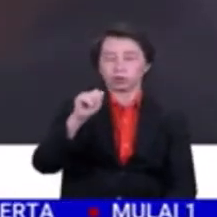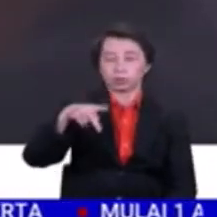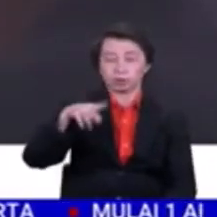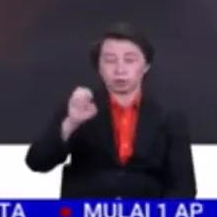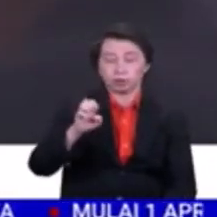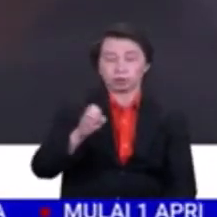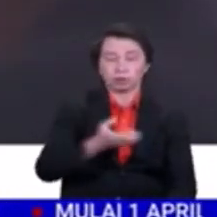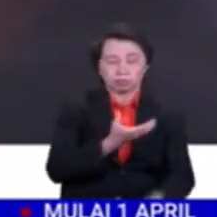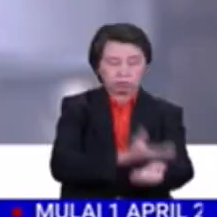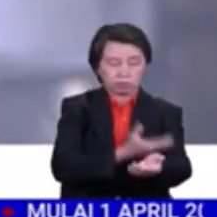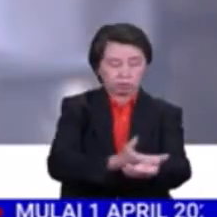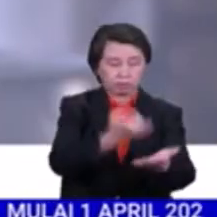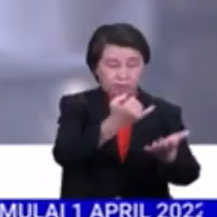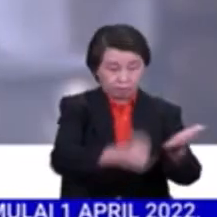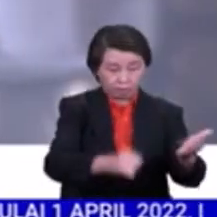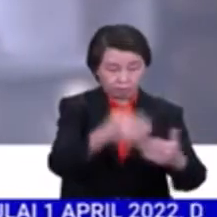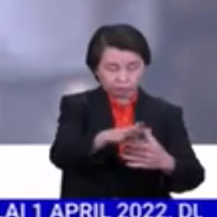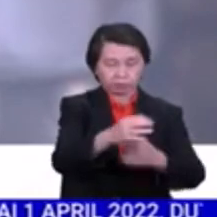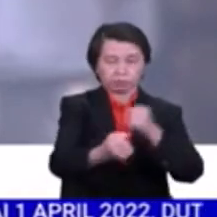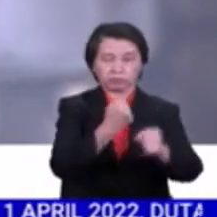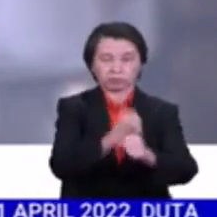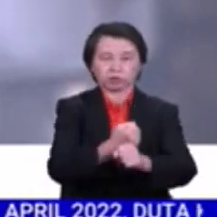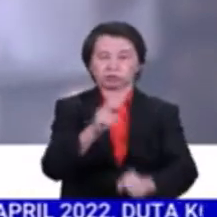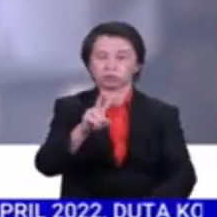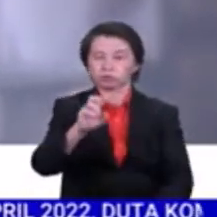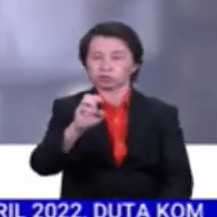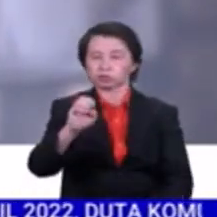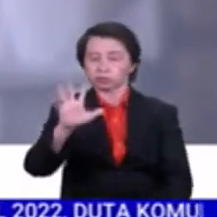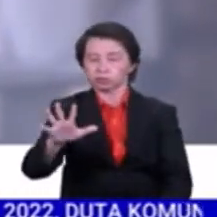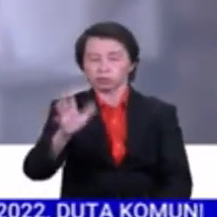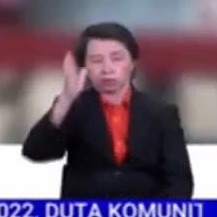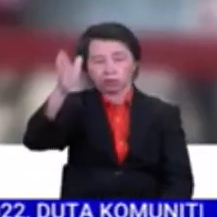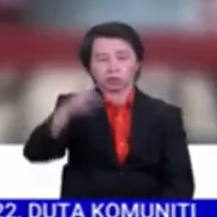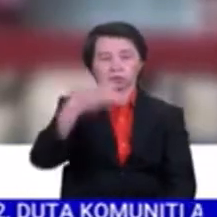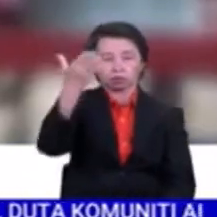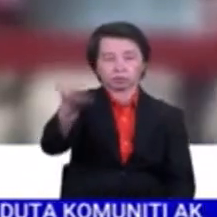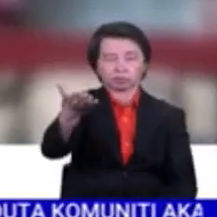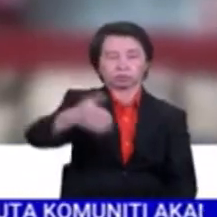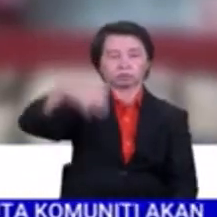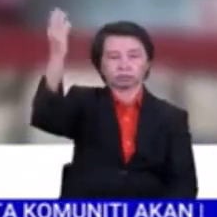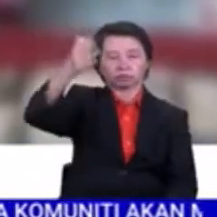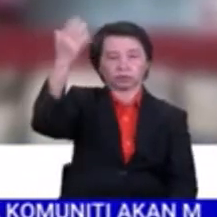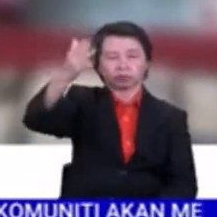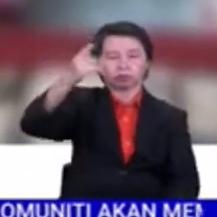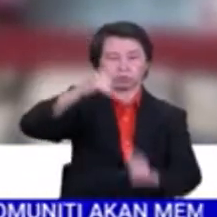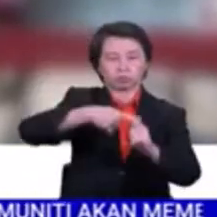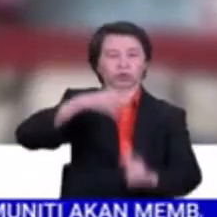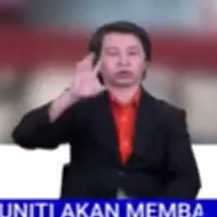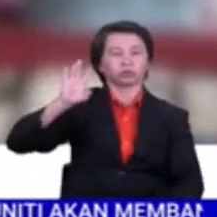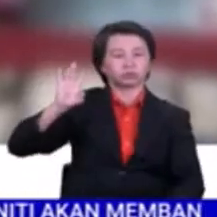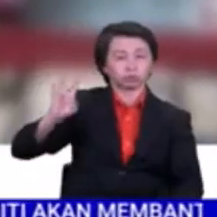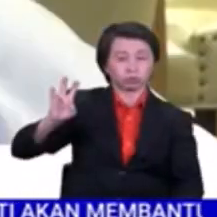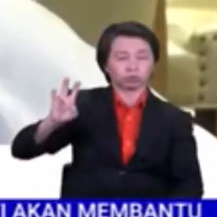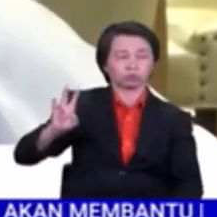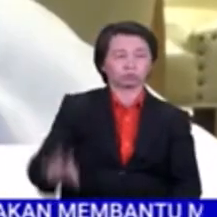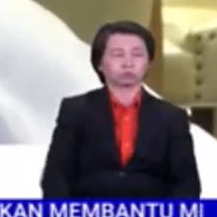terhadap generasi yang lahir selepas tahun 2005 bakal dibentang di Parlimen Julai ini.